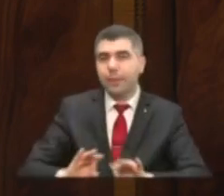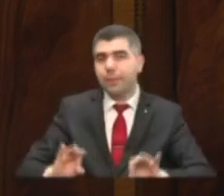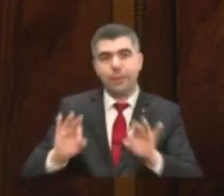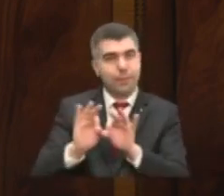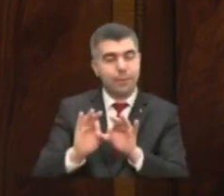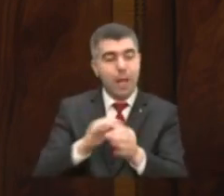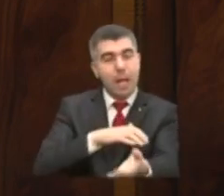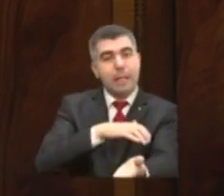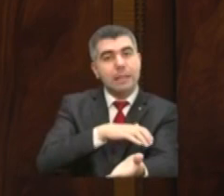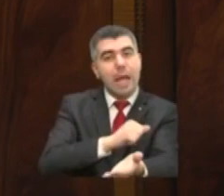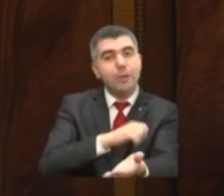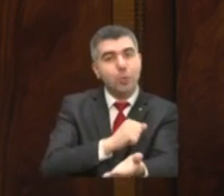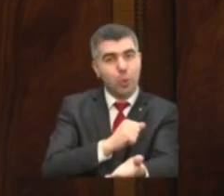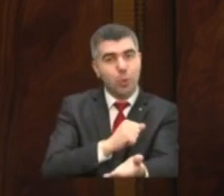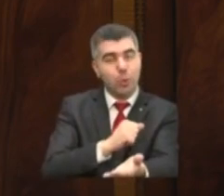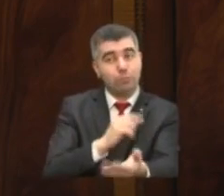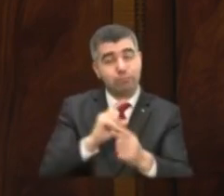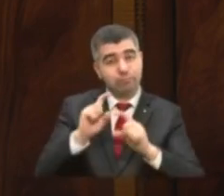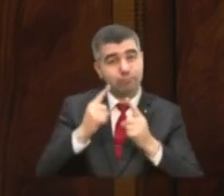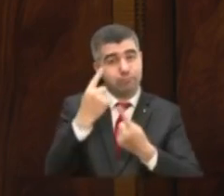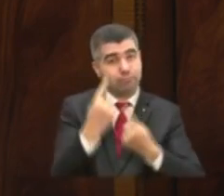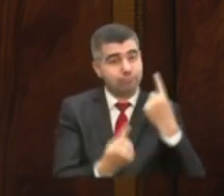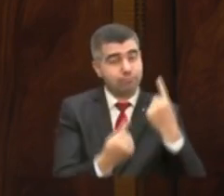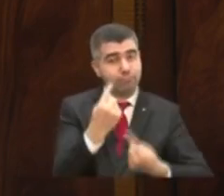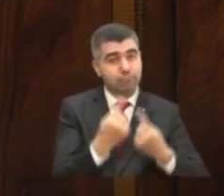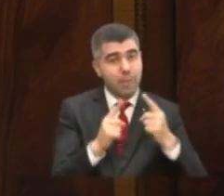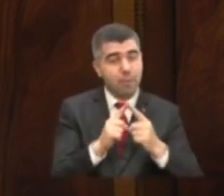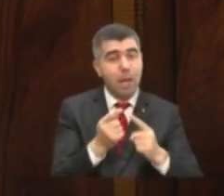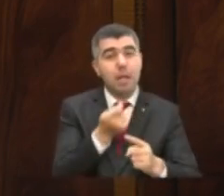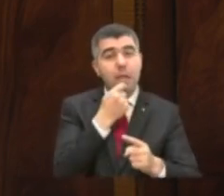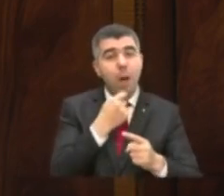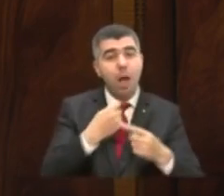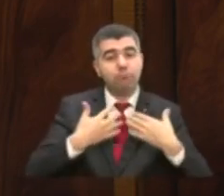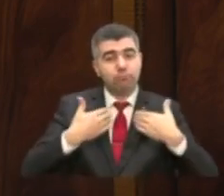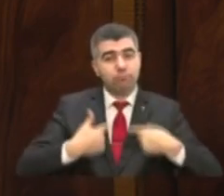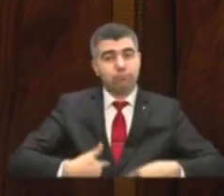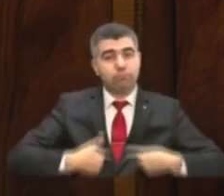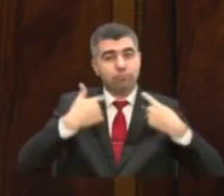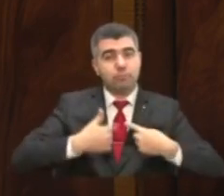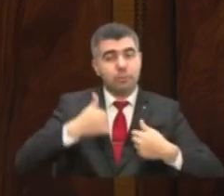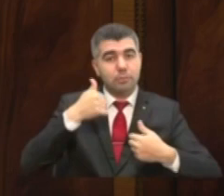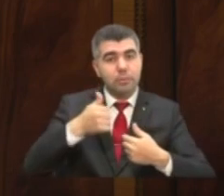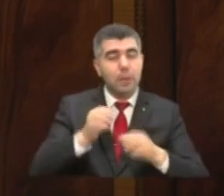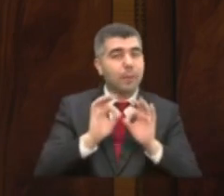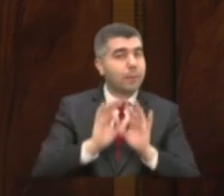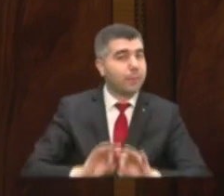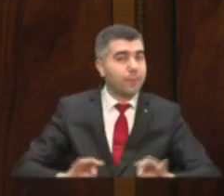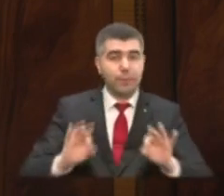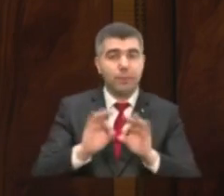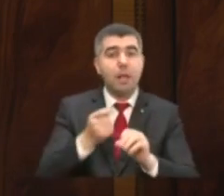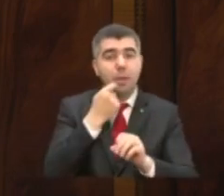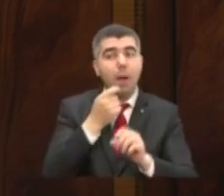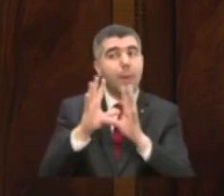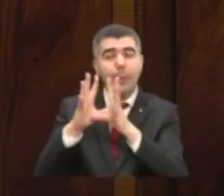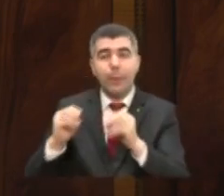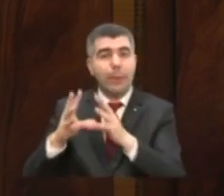الضغط الدموي كاين 3 كاين فقط 1، ما كاينش الأدوية ديال الربو، ما كاينش الفيتامين أ، ما كاينش الفيتامين دي بالنسبة للأطفال. ولهذا نقول لكم